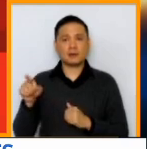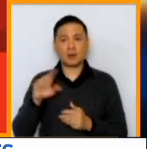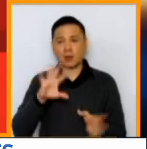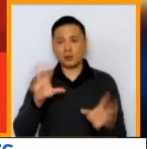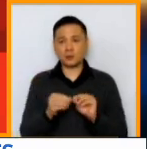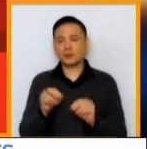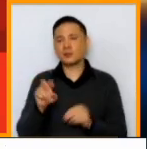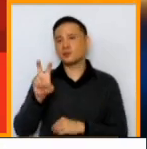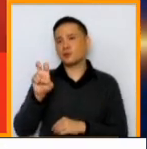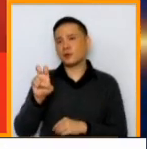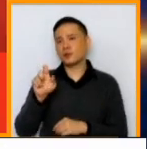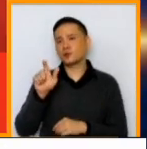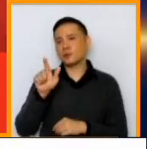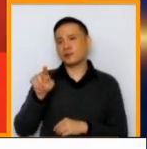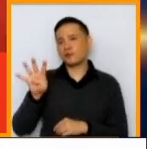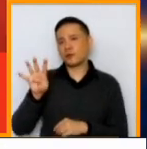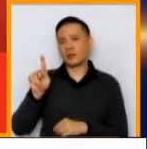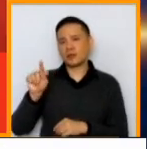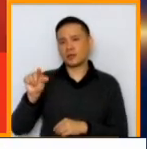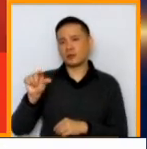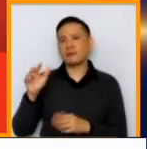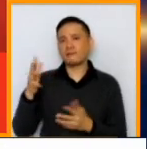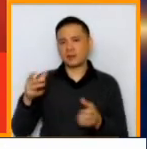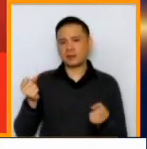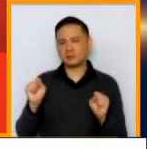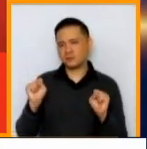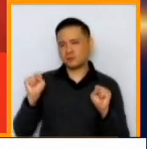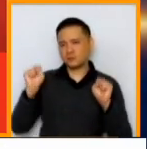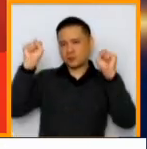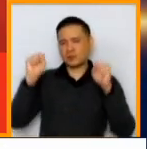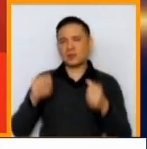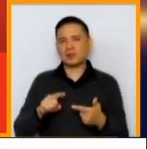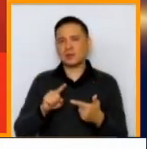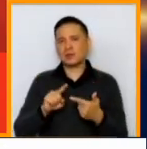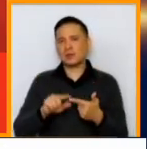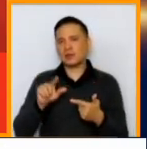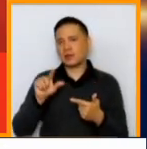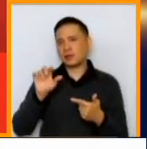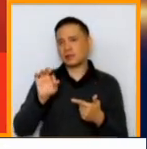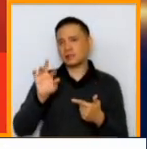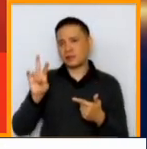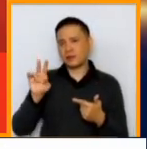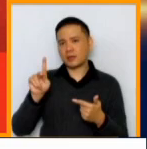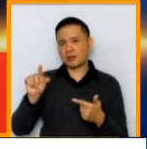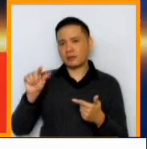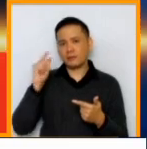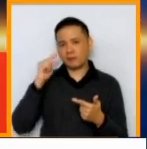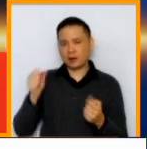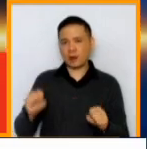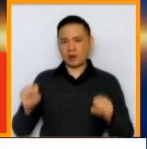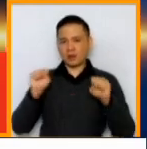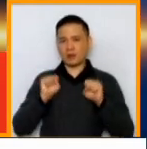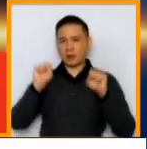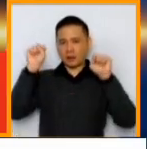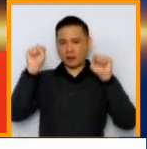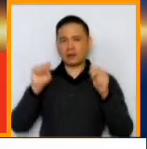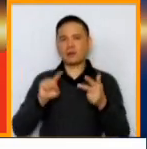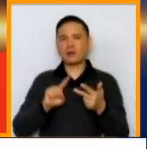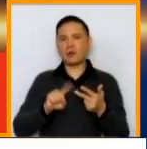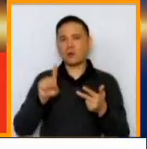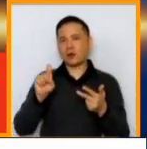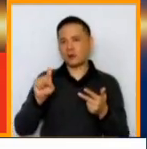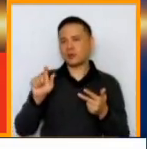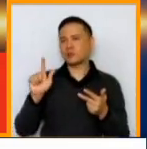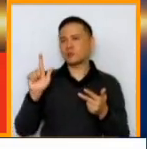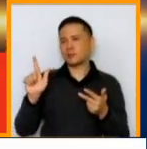224 kilograms. 97 kilograms para sa snatch, habang 127 kilograms naman sa clean and